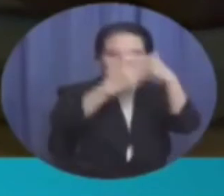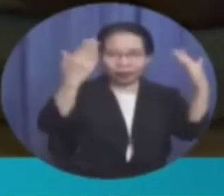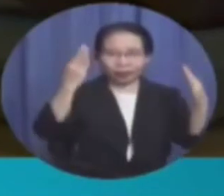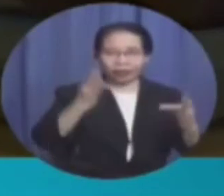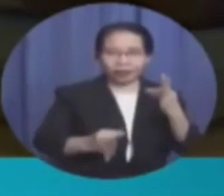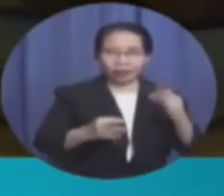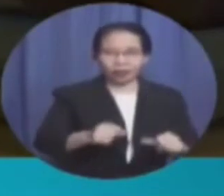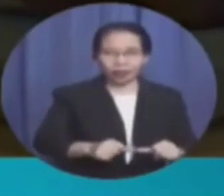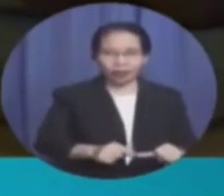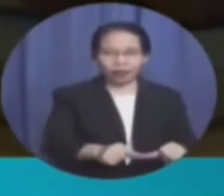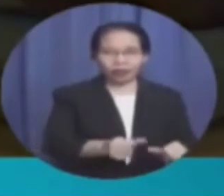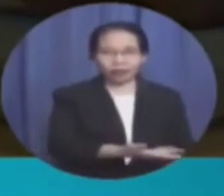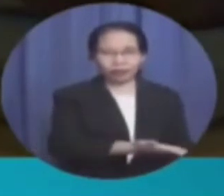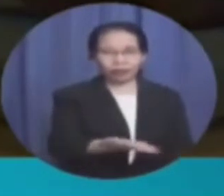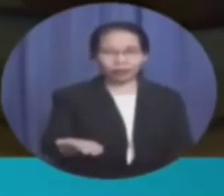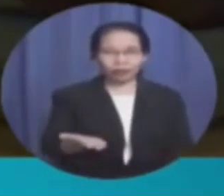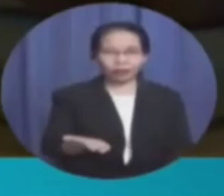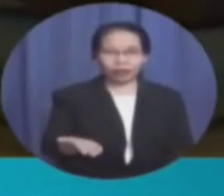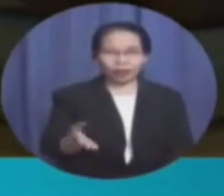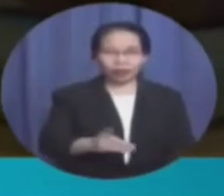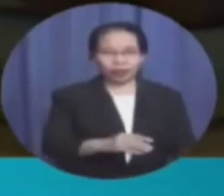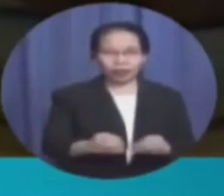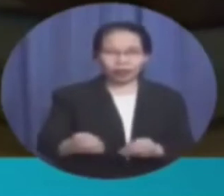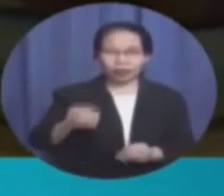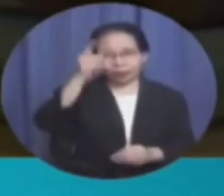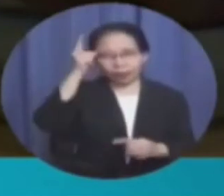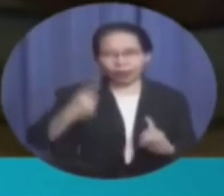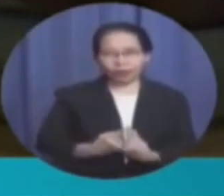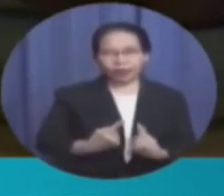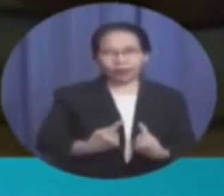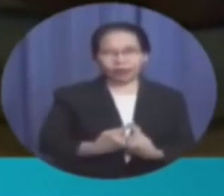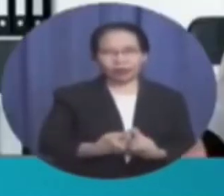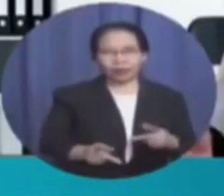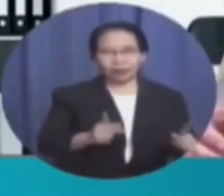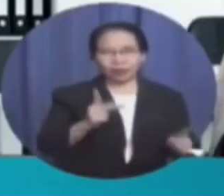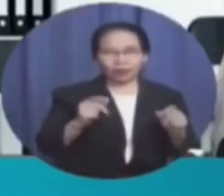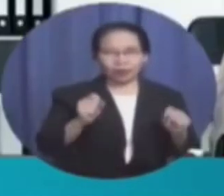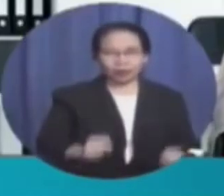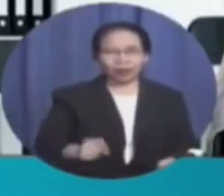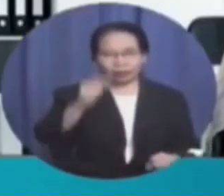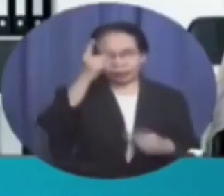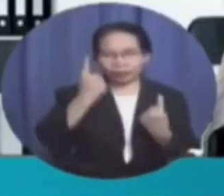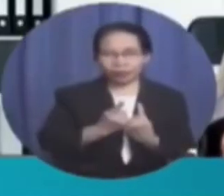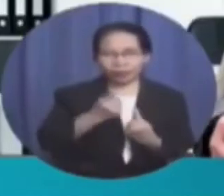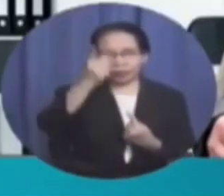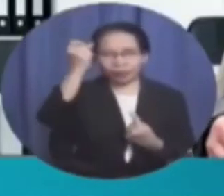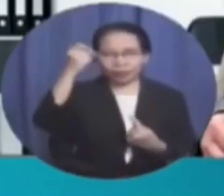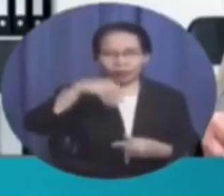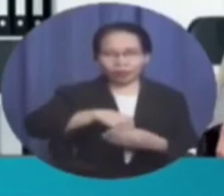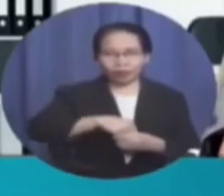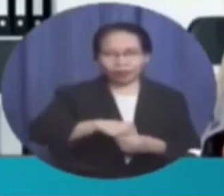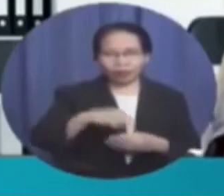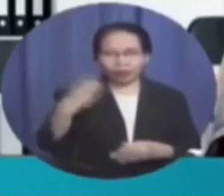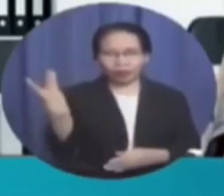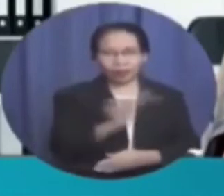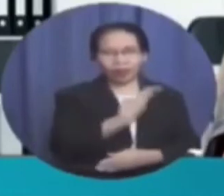ang ipinagpapatuloy mo yung ginagawa mong kasalanan. Ang tao pwedeng magkasala kasi nasa mundo